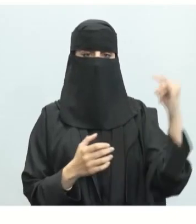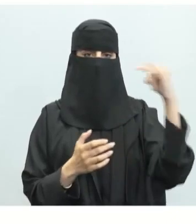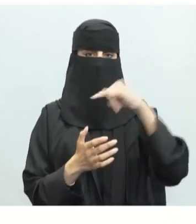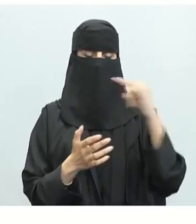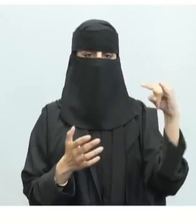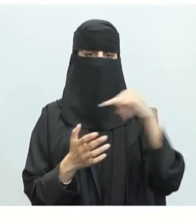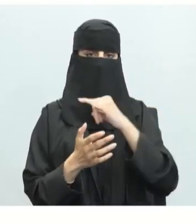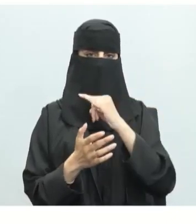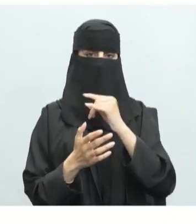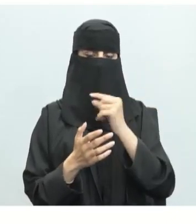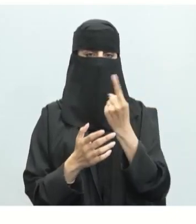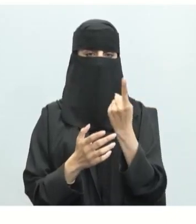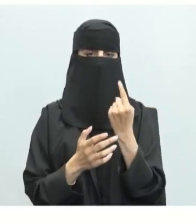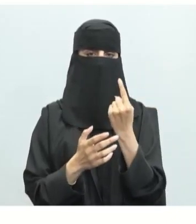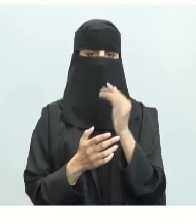الطائرات سوى